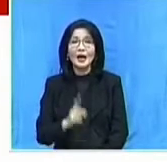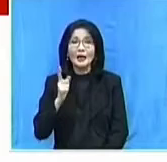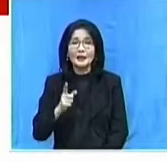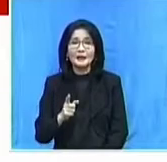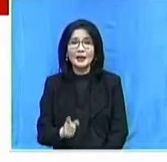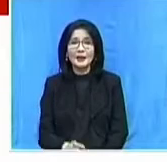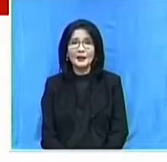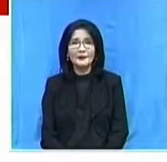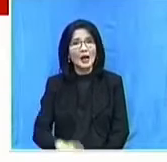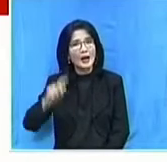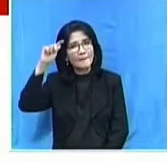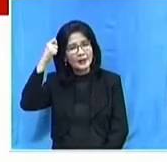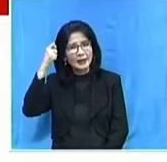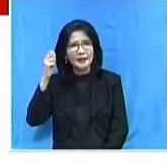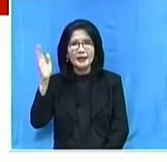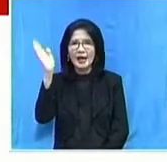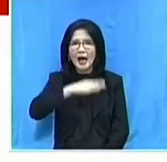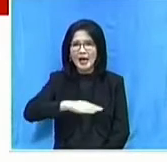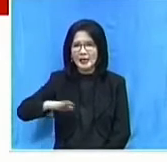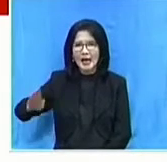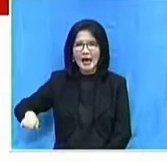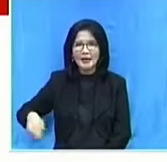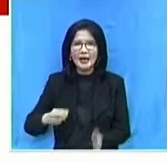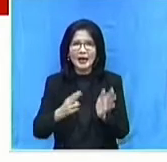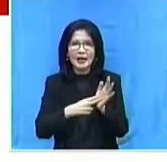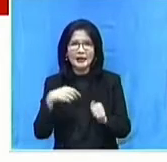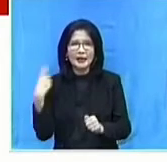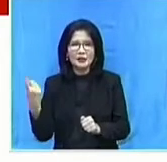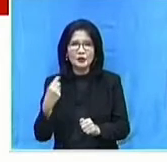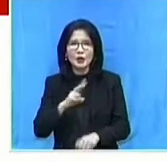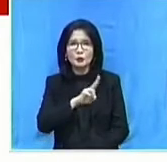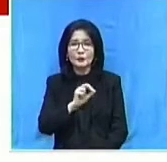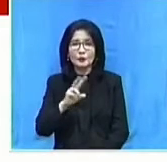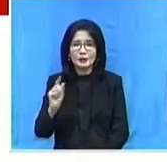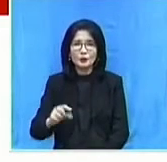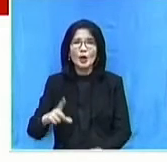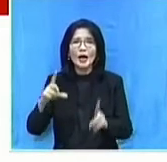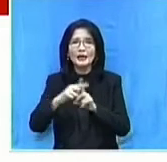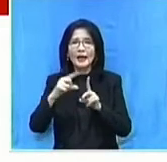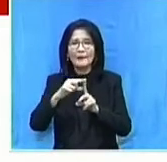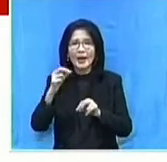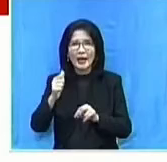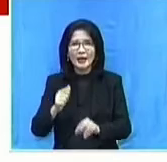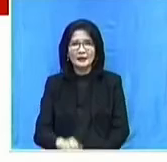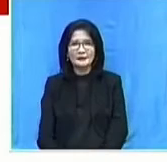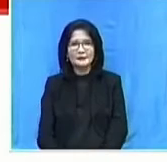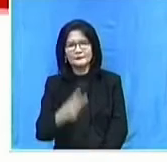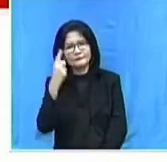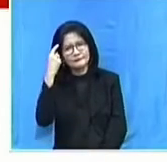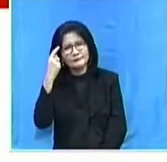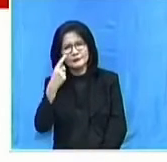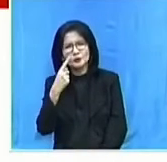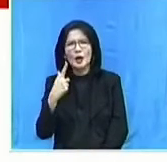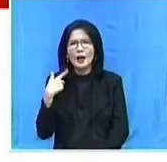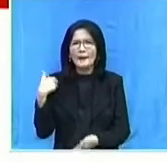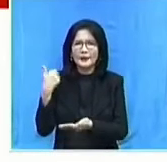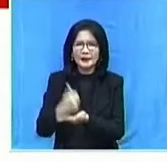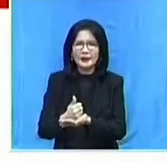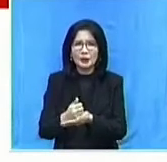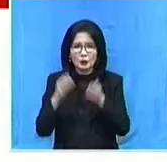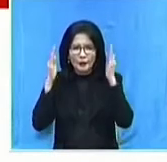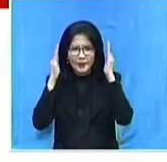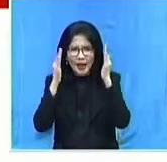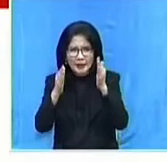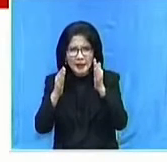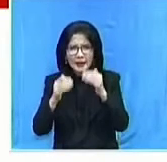rangka peringatan Hari Anak Nasional 2021 dpr-ri memandang penting untuk memberikan